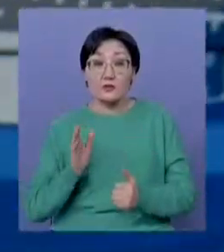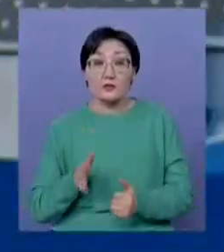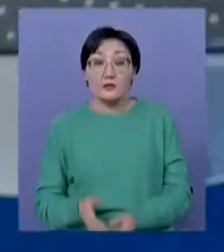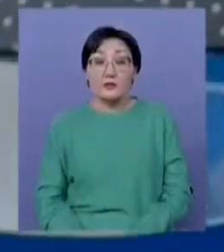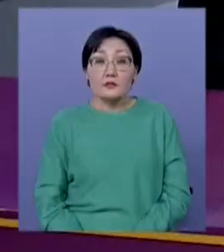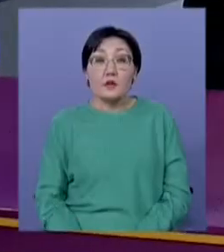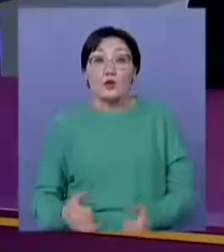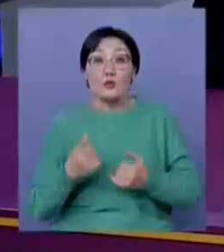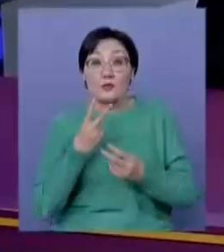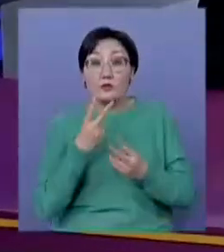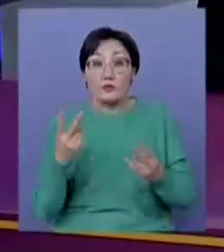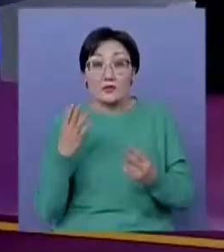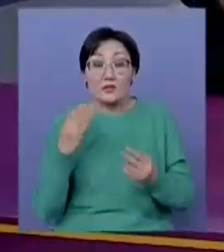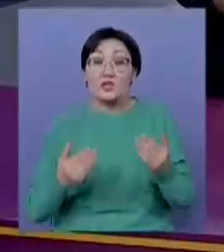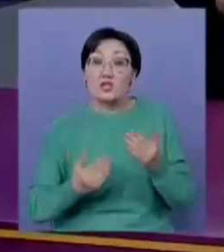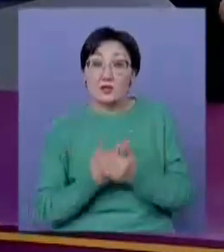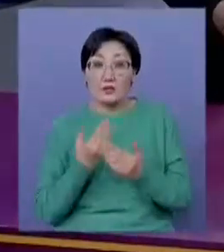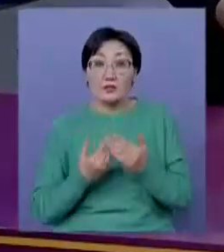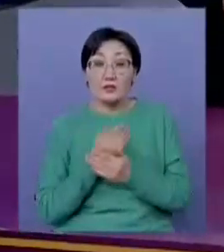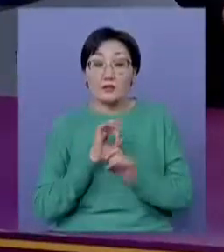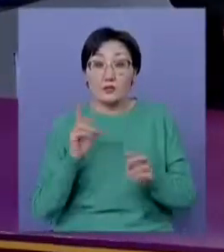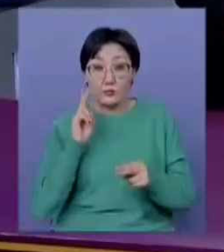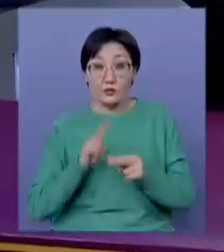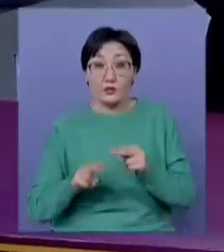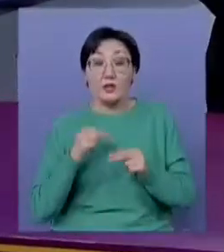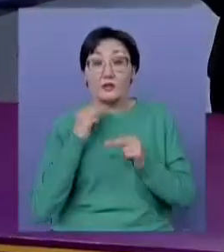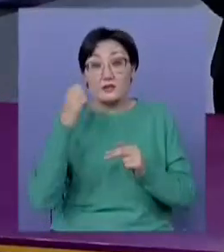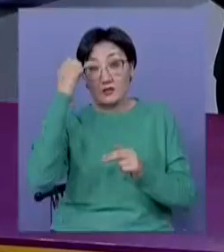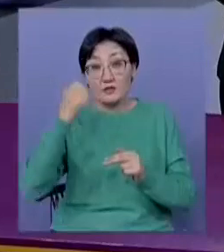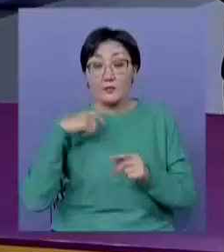қалдырмайды. Құрметті көрермендер, осымен бүгінге айтар жаңалықтарымыз тәмам.